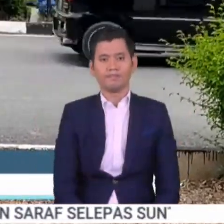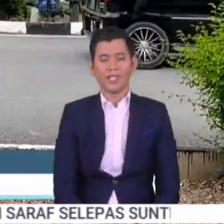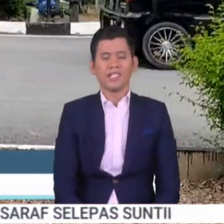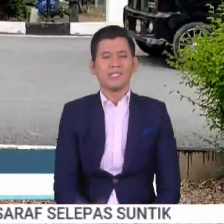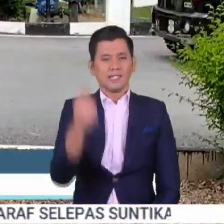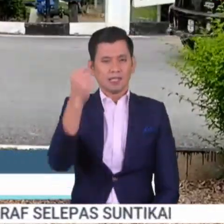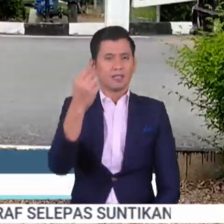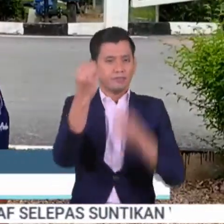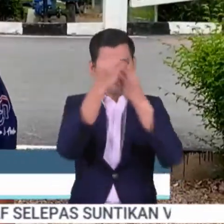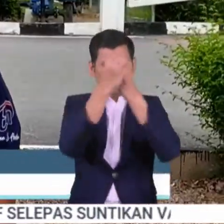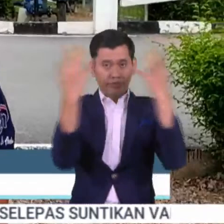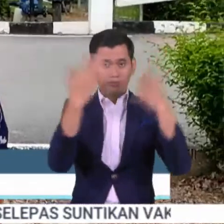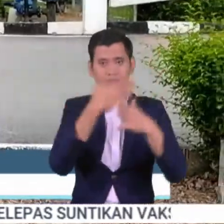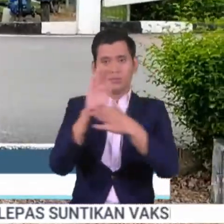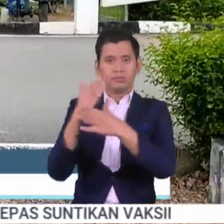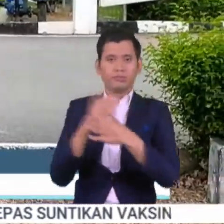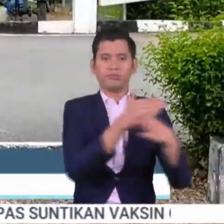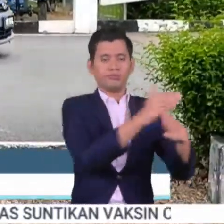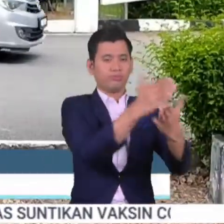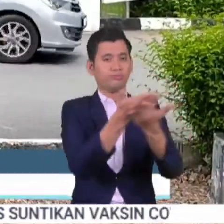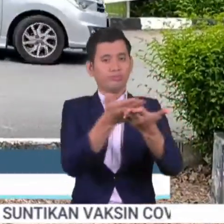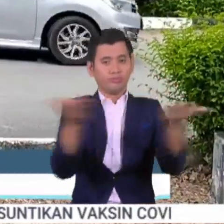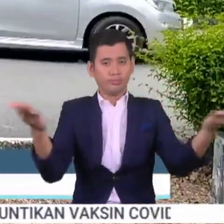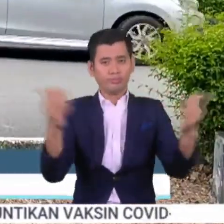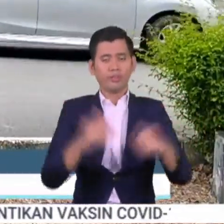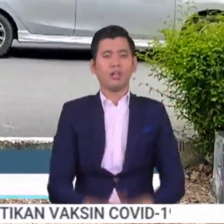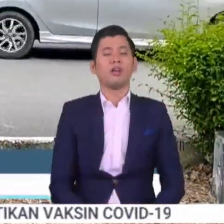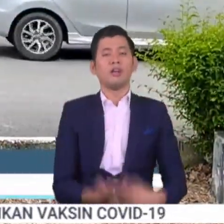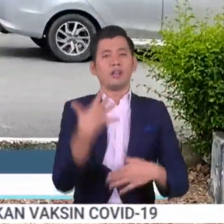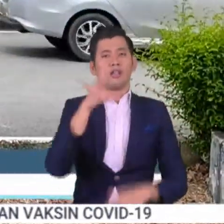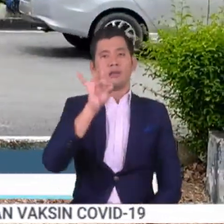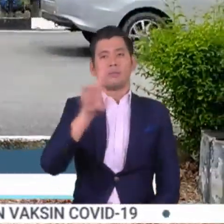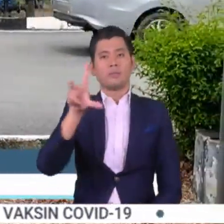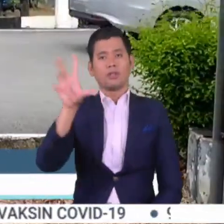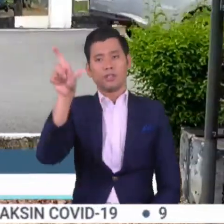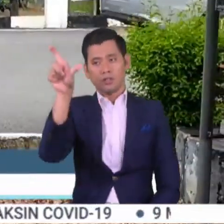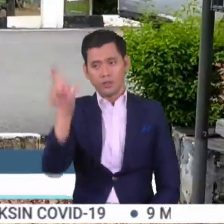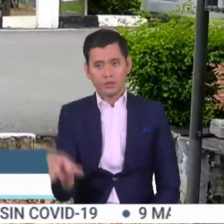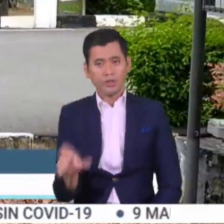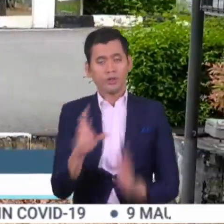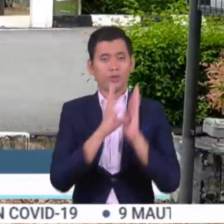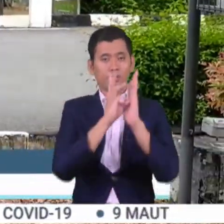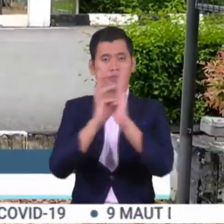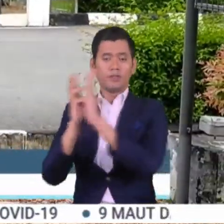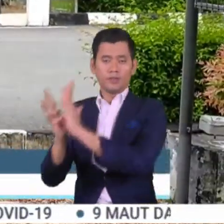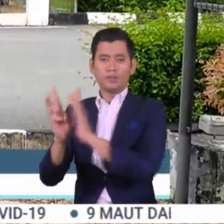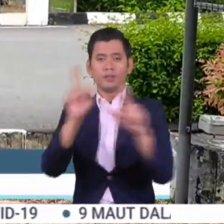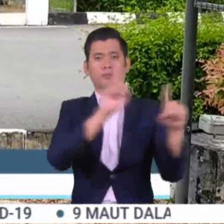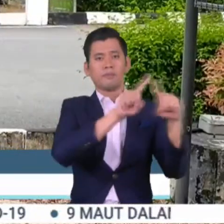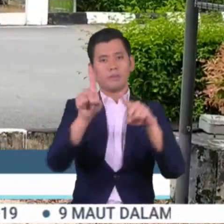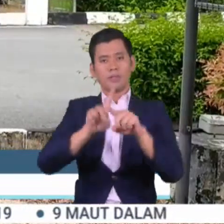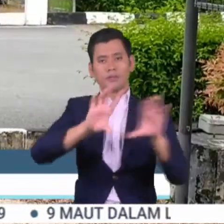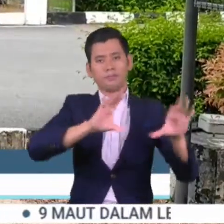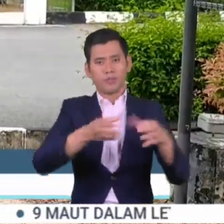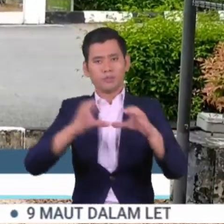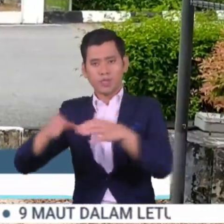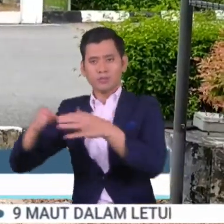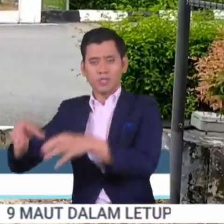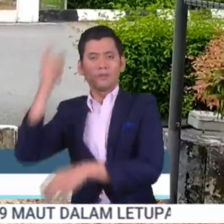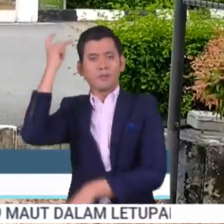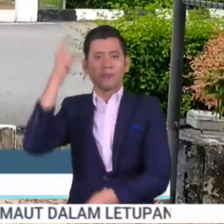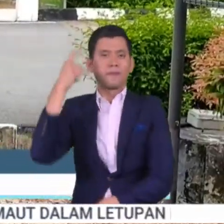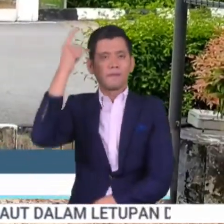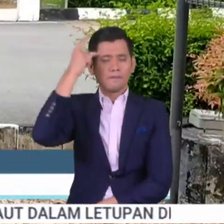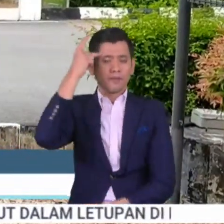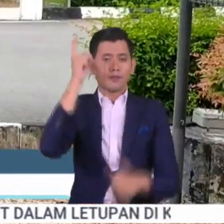Sedikit info yang ingin saya kongsikan, seramai 83 calon mewakili pelbagai parti politik